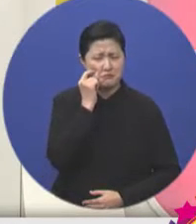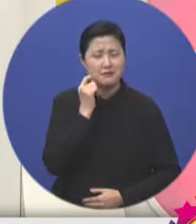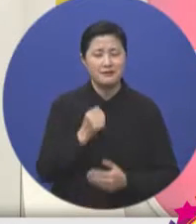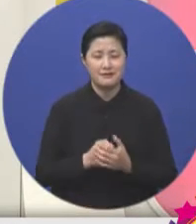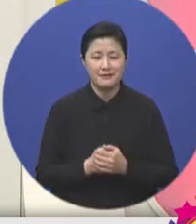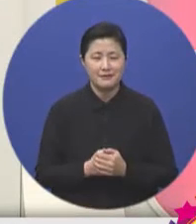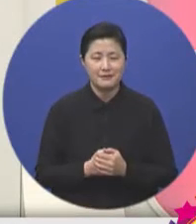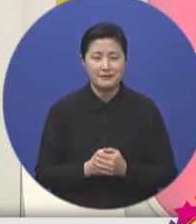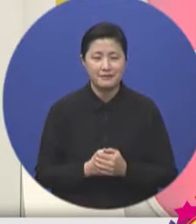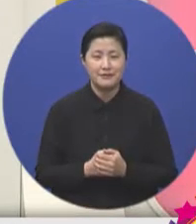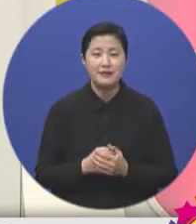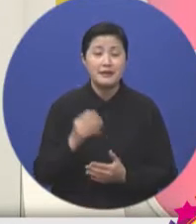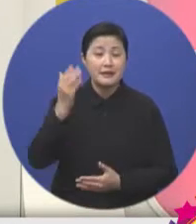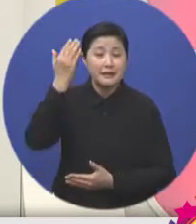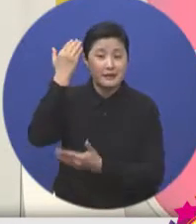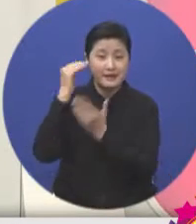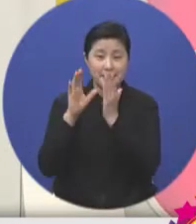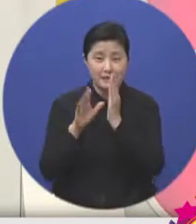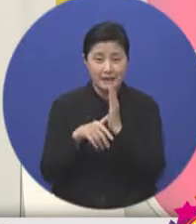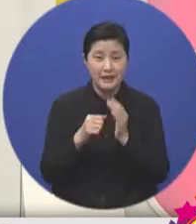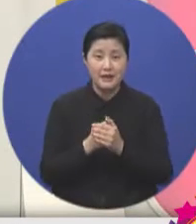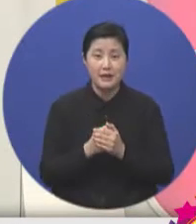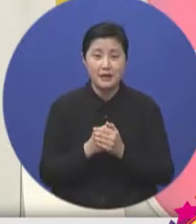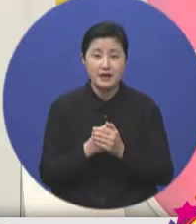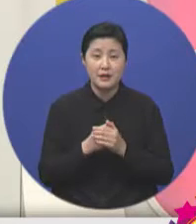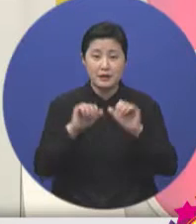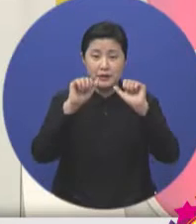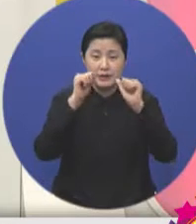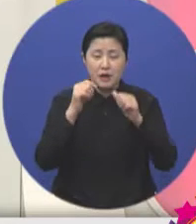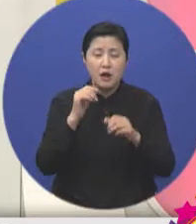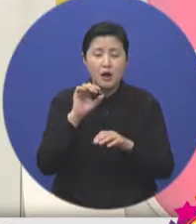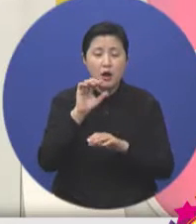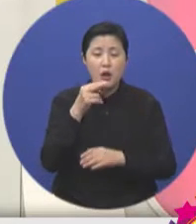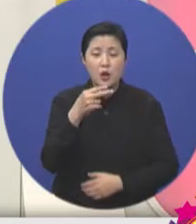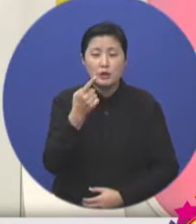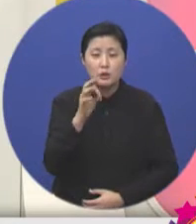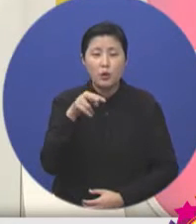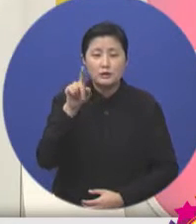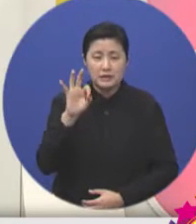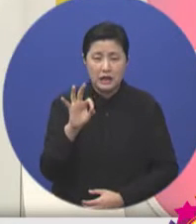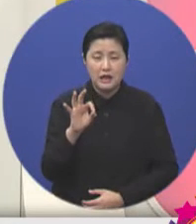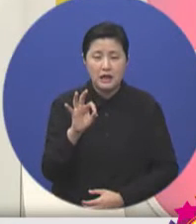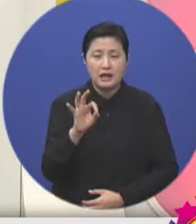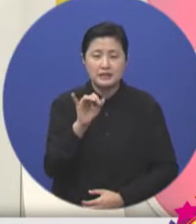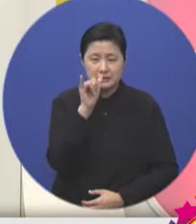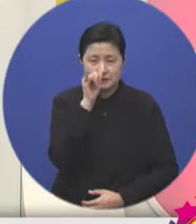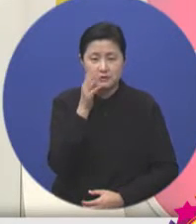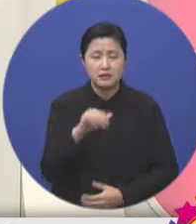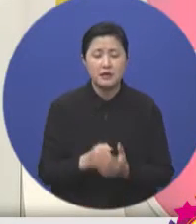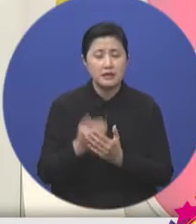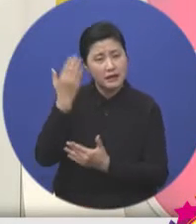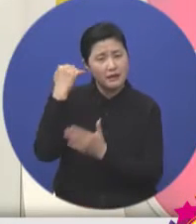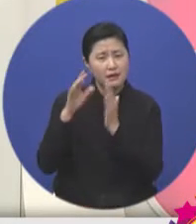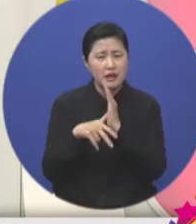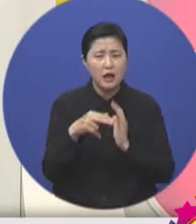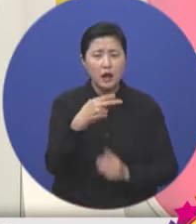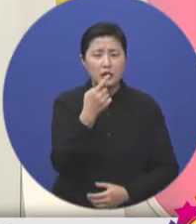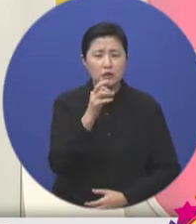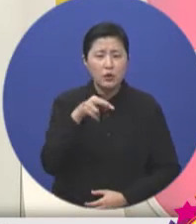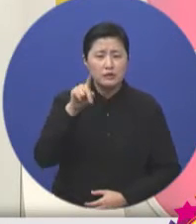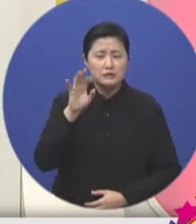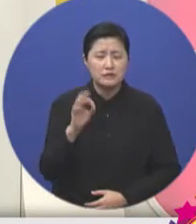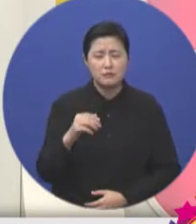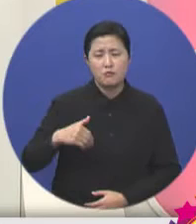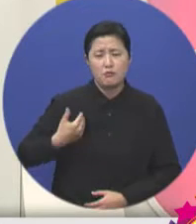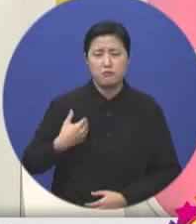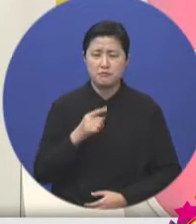안 가고 그러죠. 그래서 예전에는 동상 같은 것도 많이 걸리셨잖아요. 아, 그런데 그 시절은 동상 같은 걸 모르고